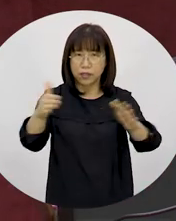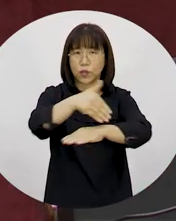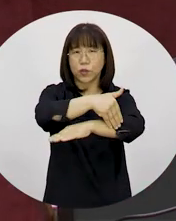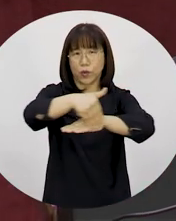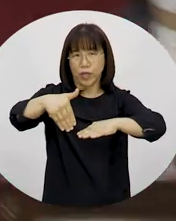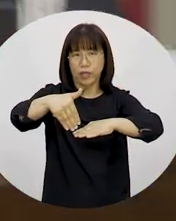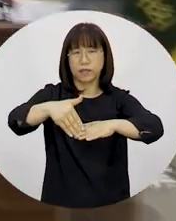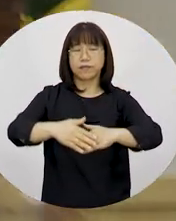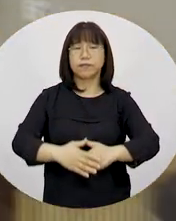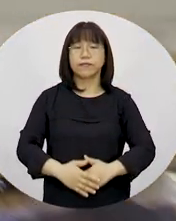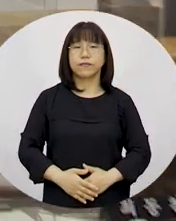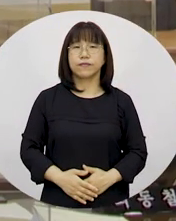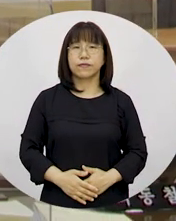예정입니다